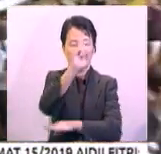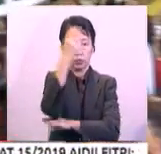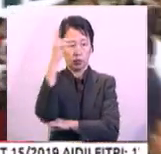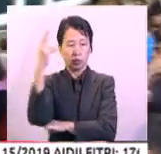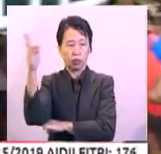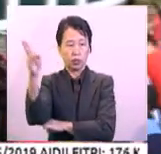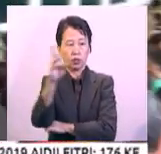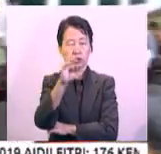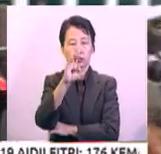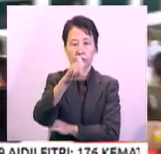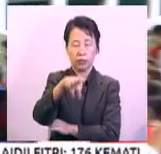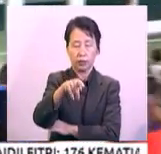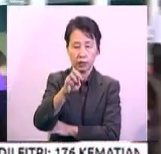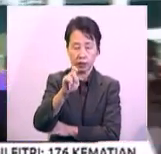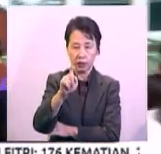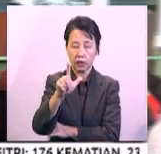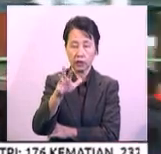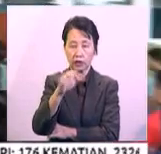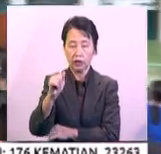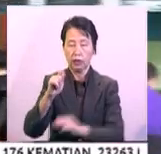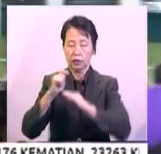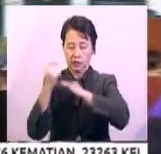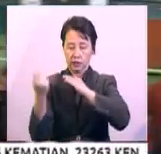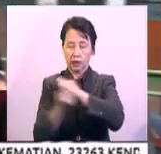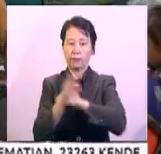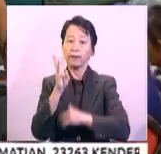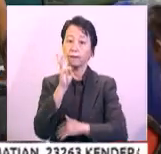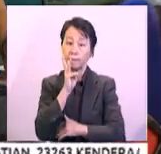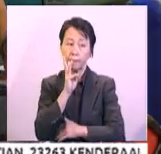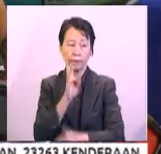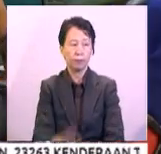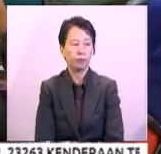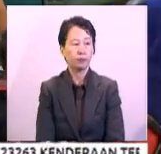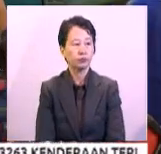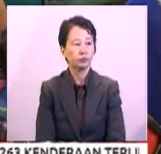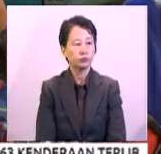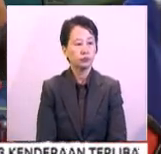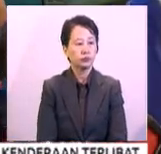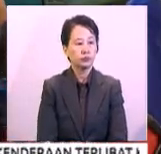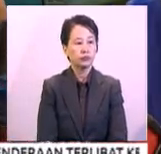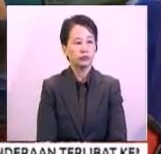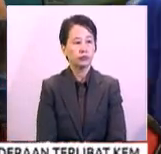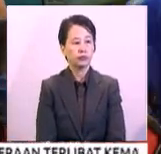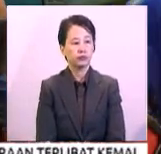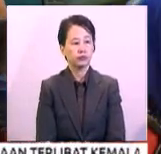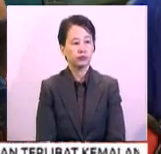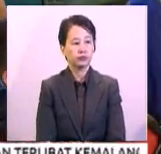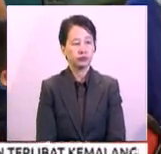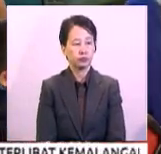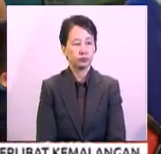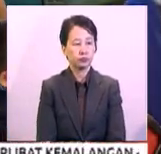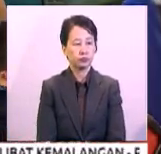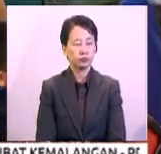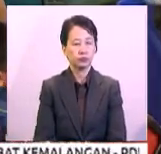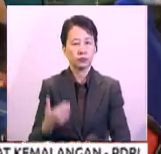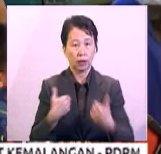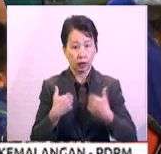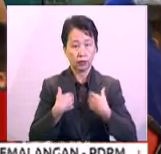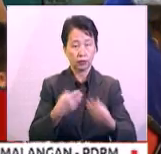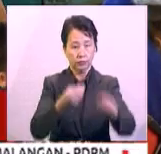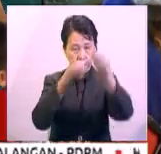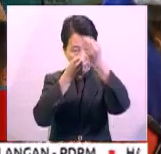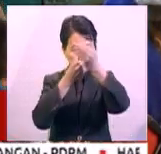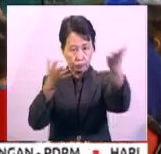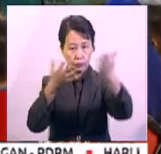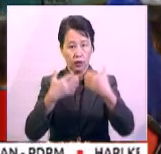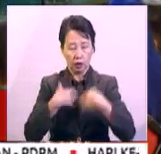reptilia, petting zoo dan taman tema air. Di setiap kandang binatang tu ada informasi,